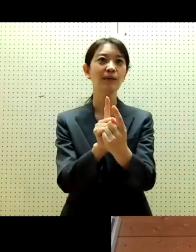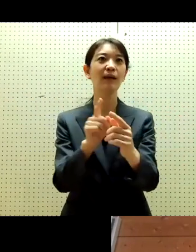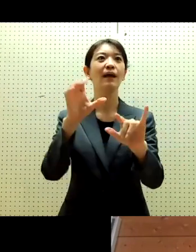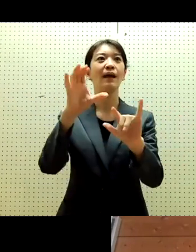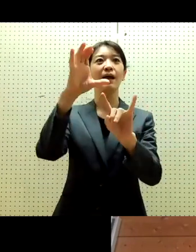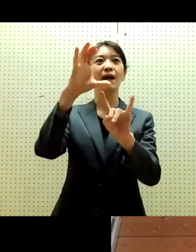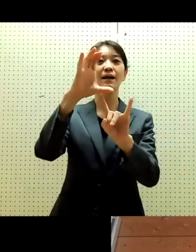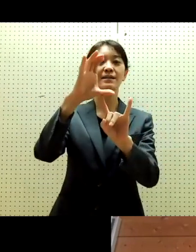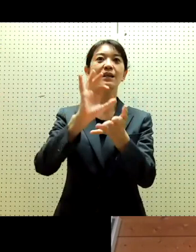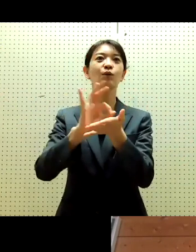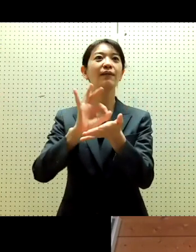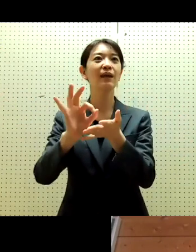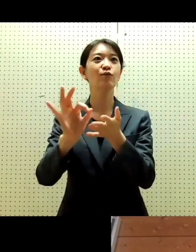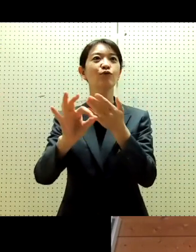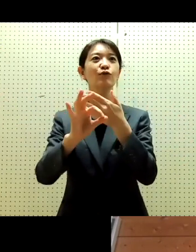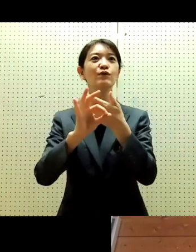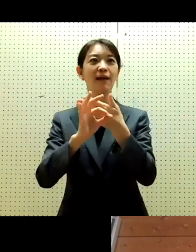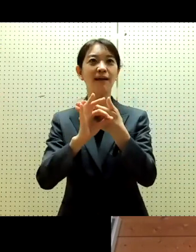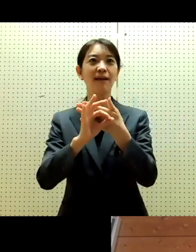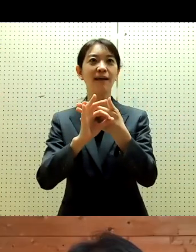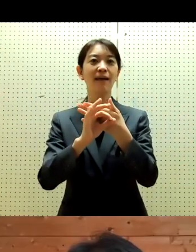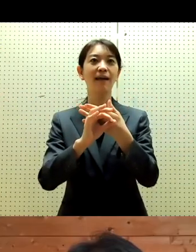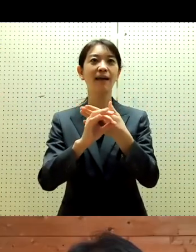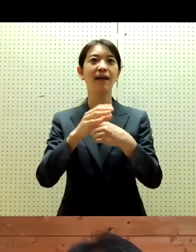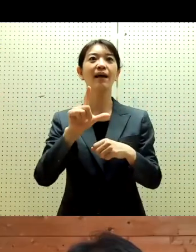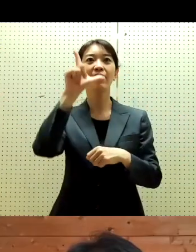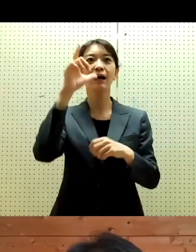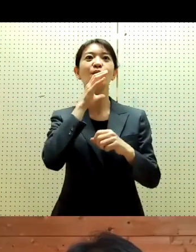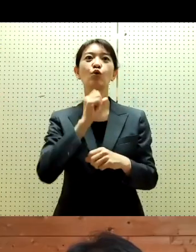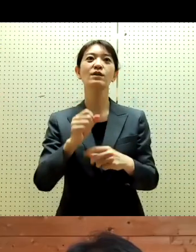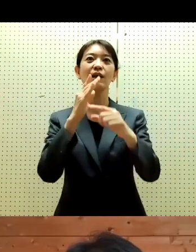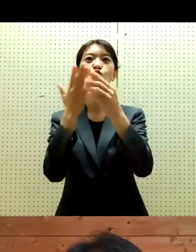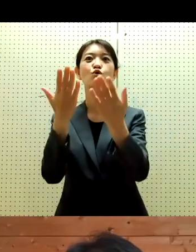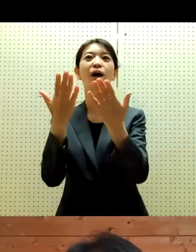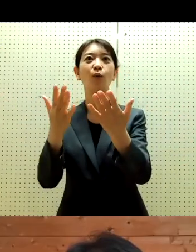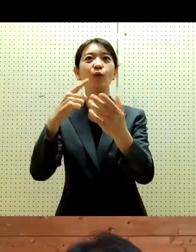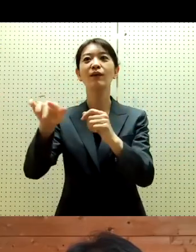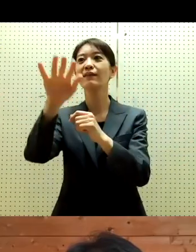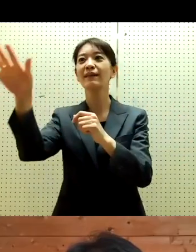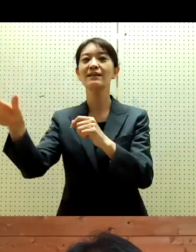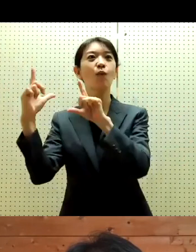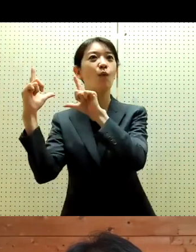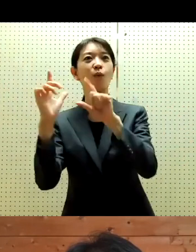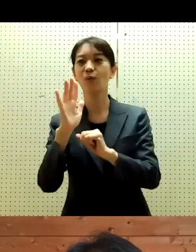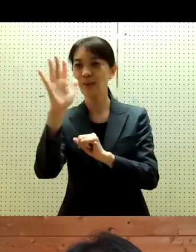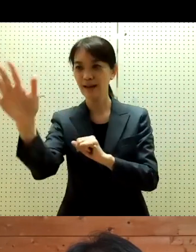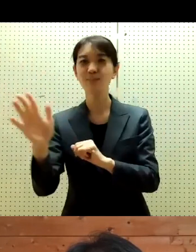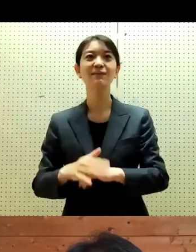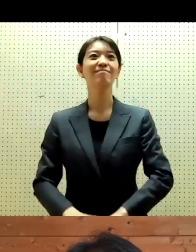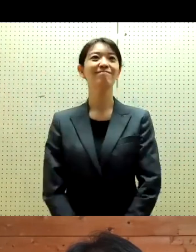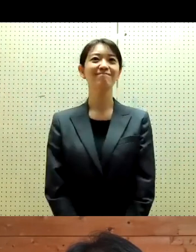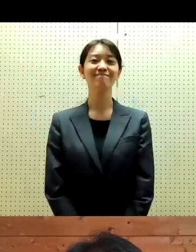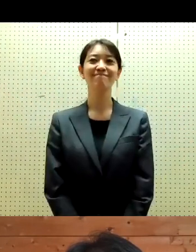している事例を上祖師ヶ谷中学校の先生方に報告していただきたいと思います。それではどうぞよろしくお願いいたします